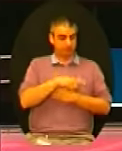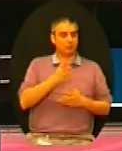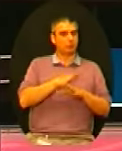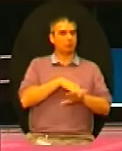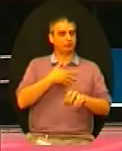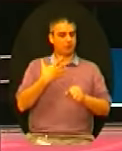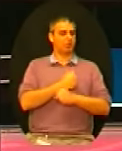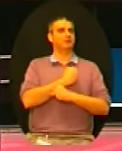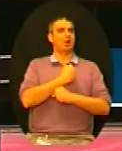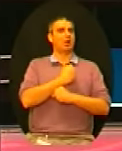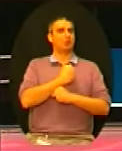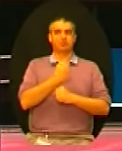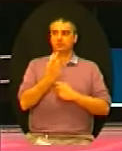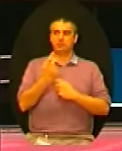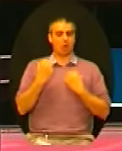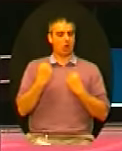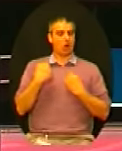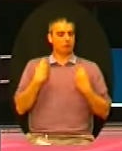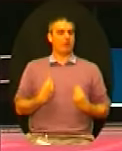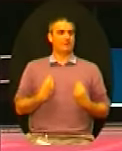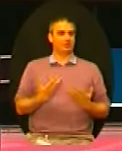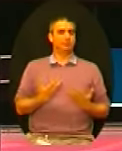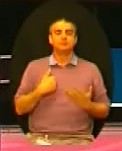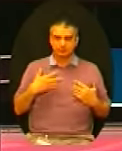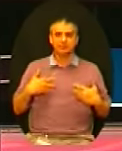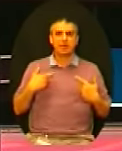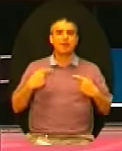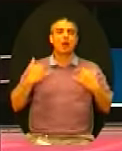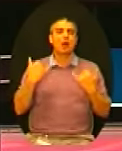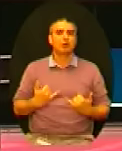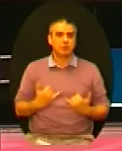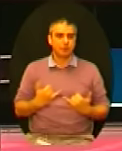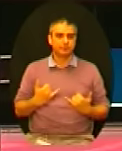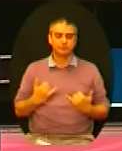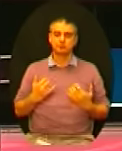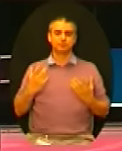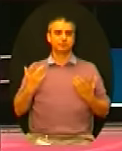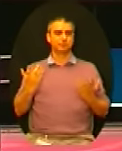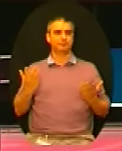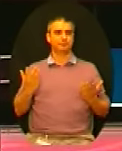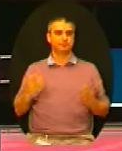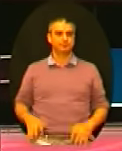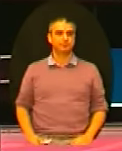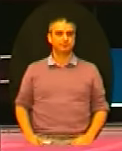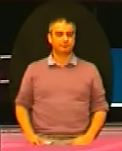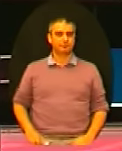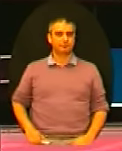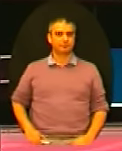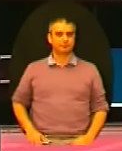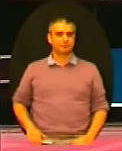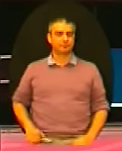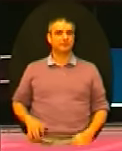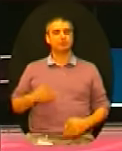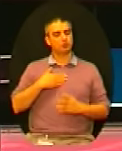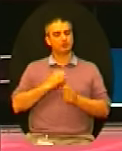של הניצחון של הכוחות החיוביים. אני בהחלט שמח ביום הזה שהכוחות החיוביים, הכוחות